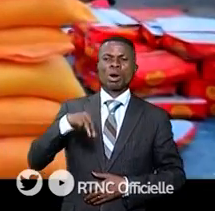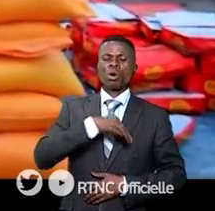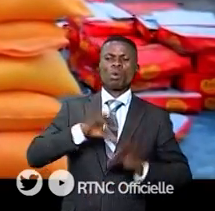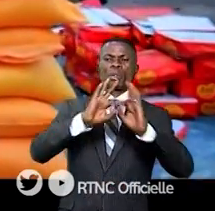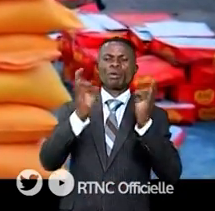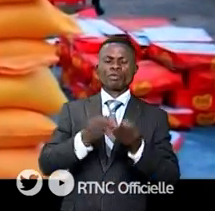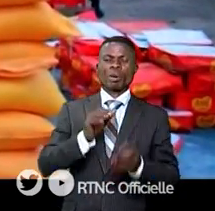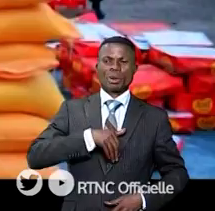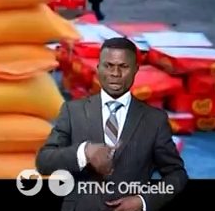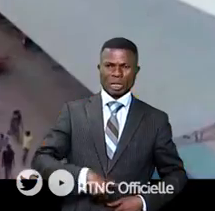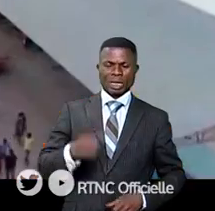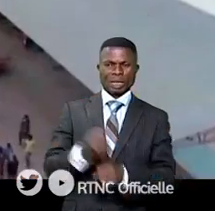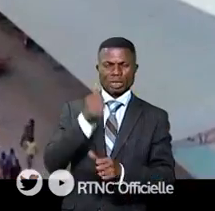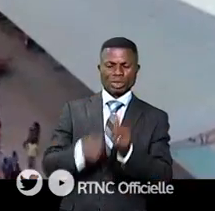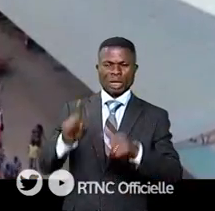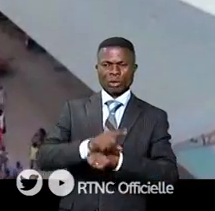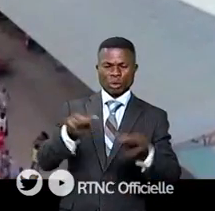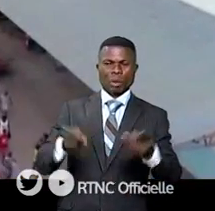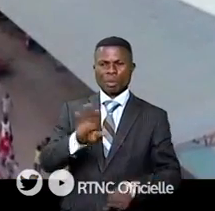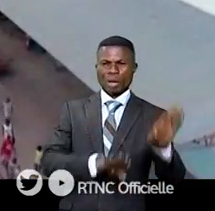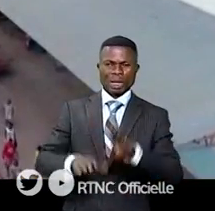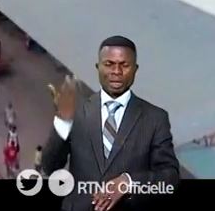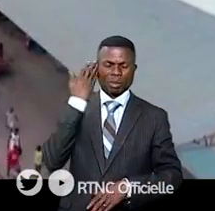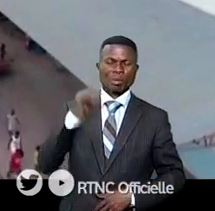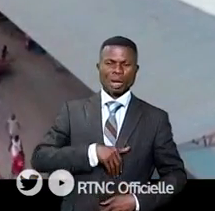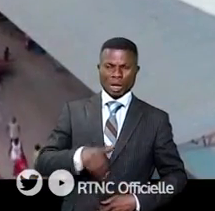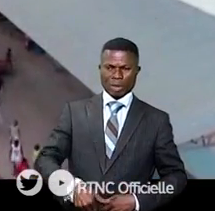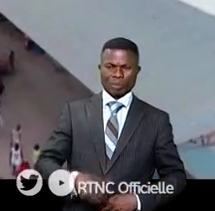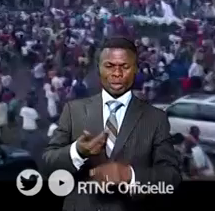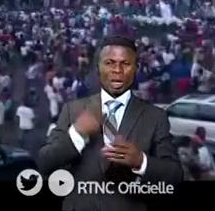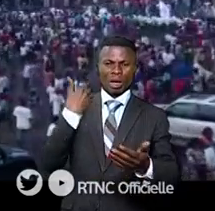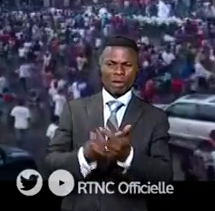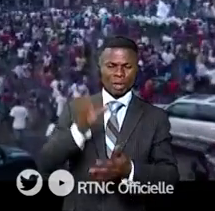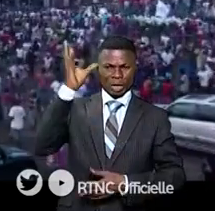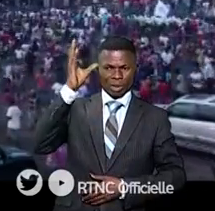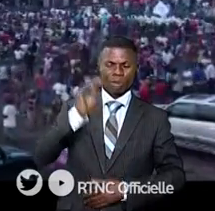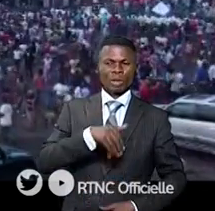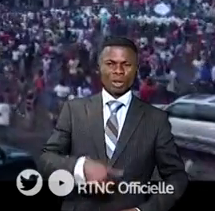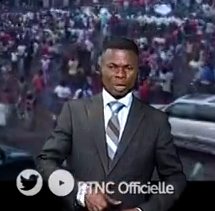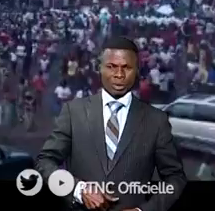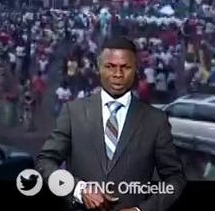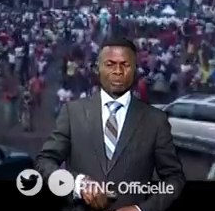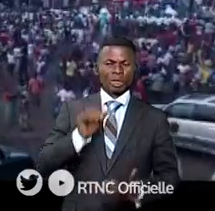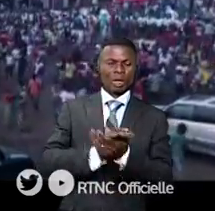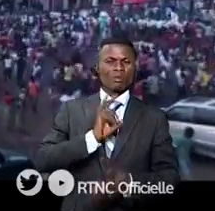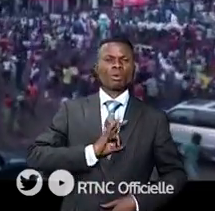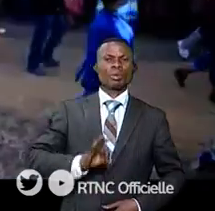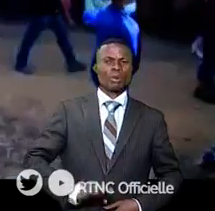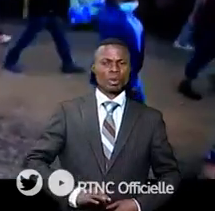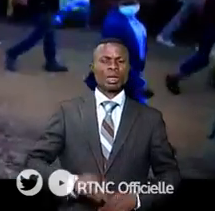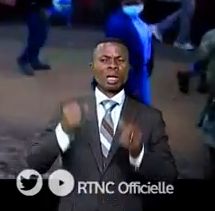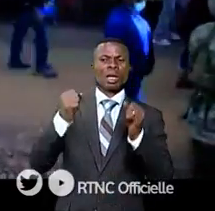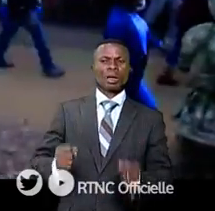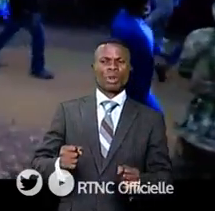Kasavubu qui gère au quotidien ce site historique. Mais bien avant d'atteindre le village natal de Kasavubu, l'épouse du chef de l'État s'est